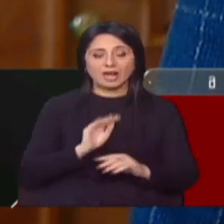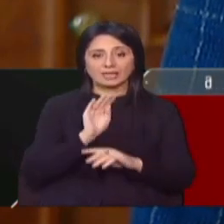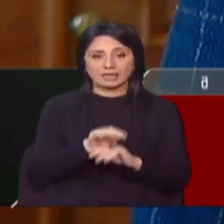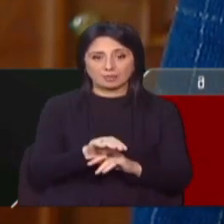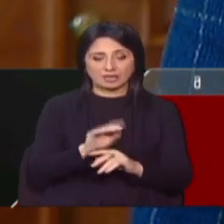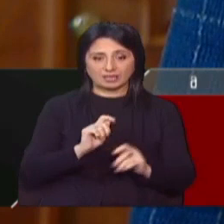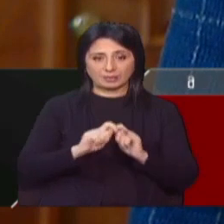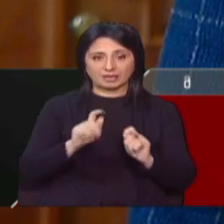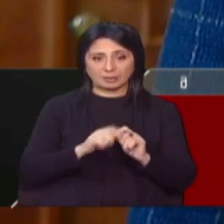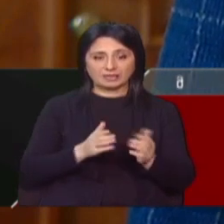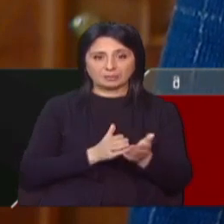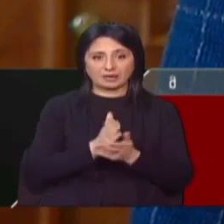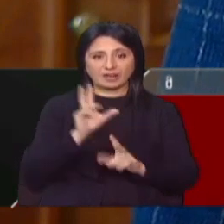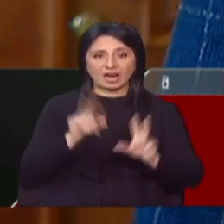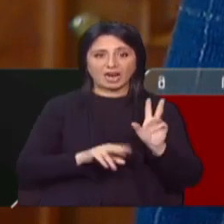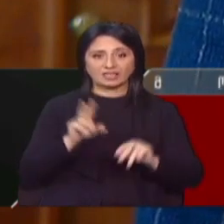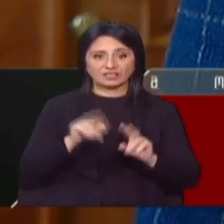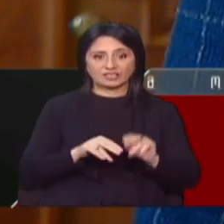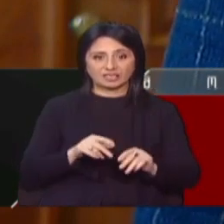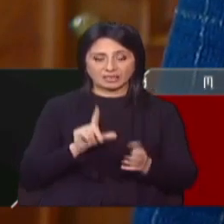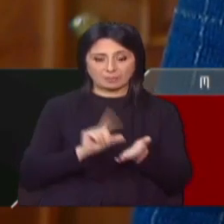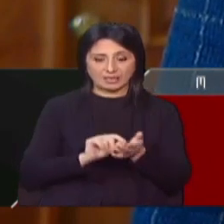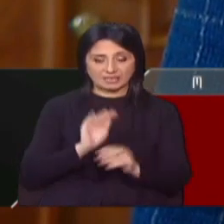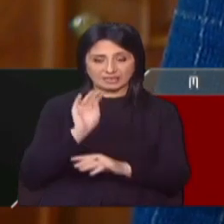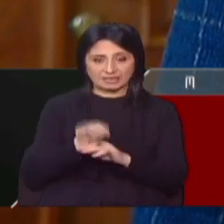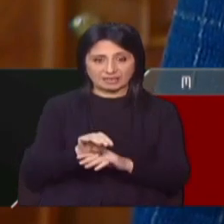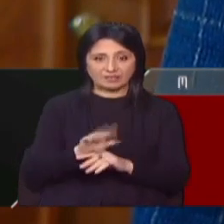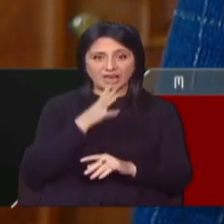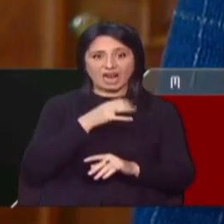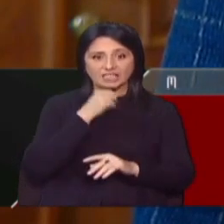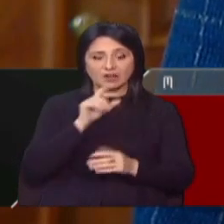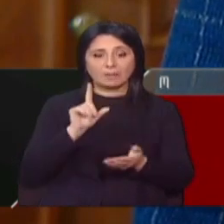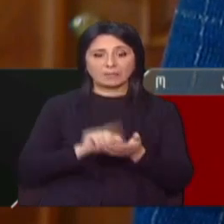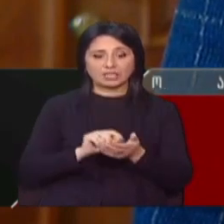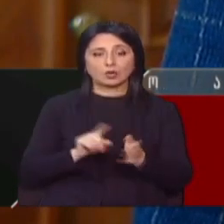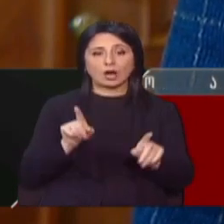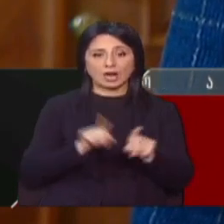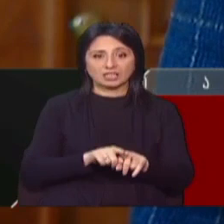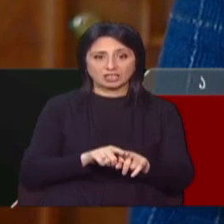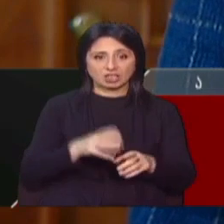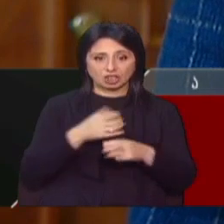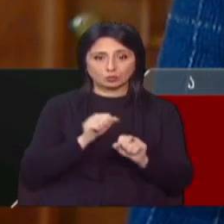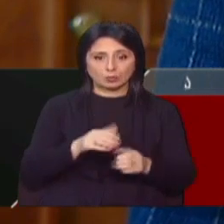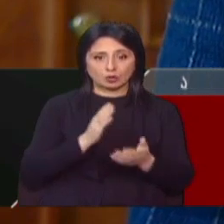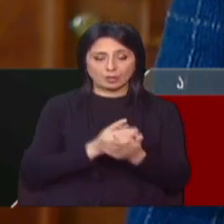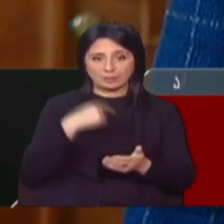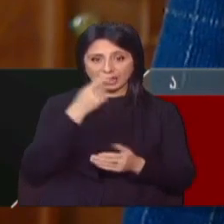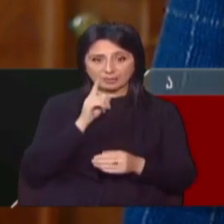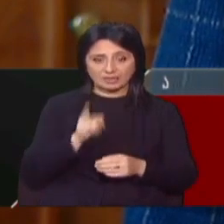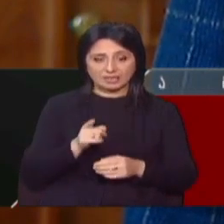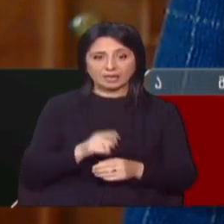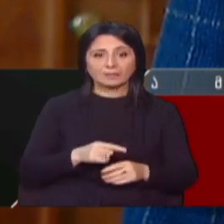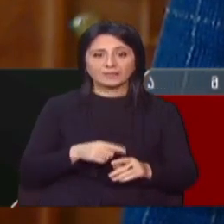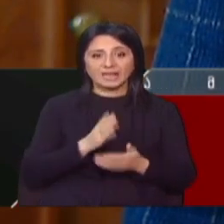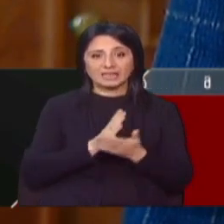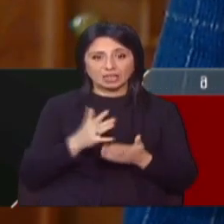დამატებითი დაფინანსების ფარგლებში გათვალისწინებულია პენსიის და როგორც ასაკოვან პასიერებზე, ასევე შეზღუდული შესაძლებლობის მქონე პირებზე,